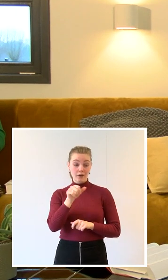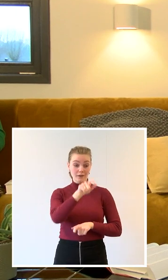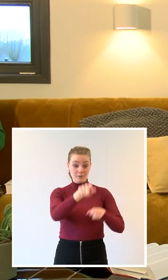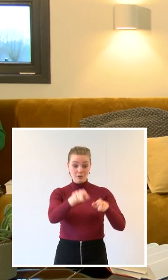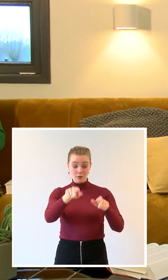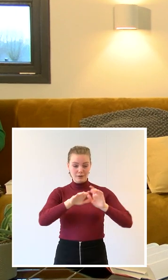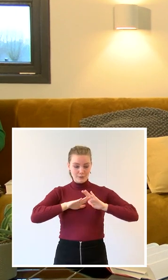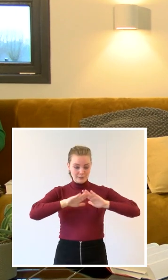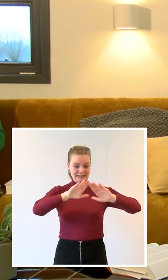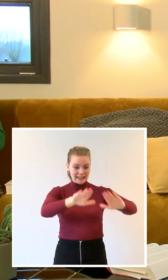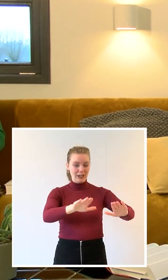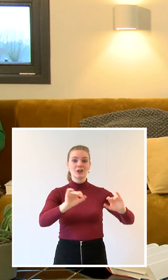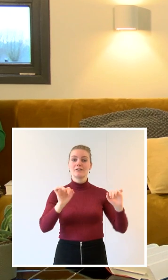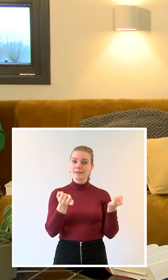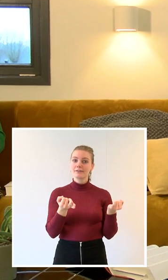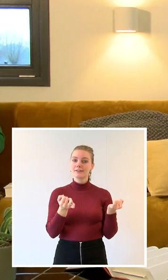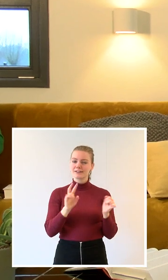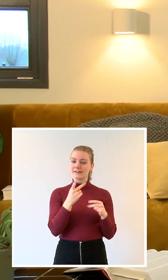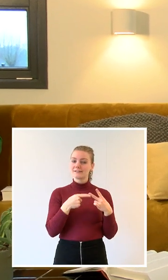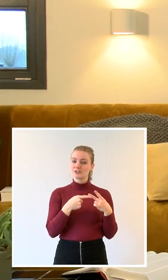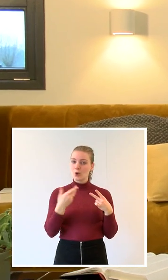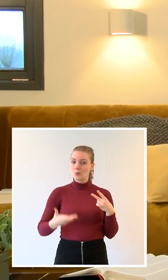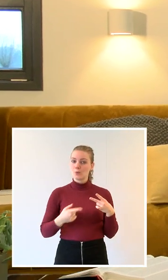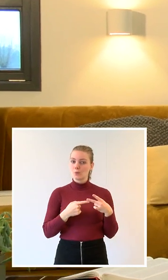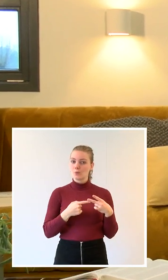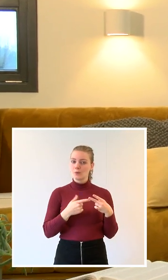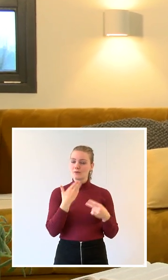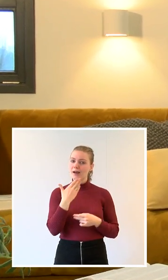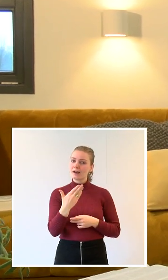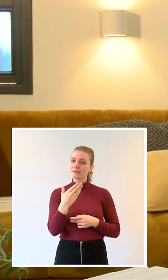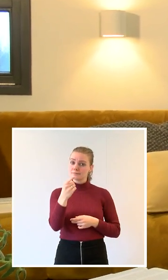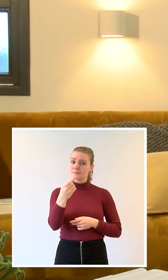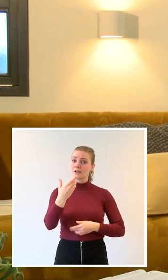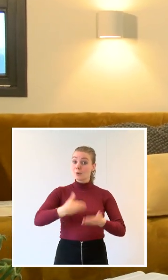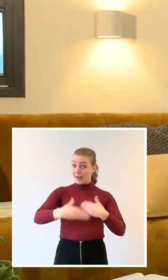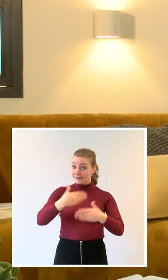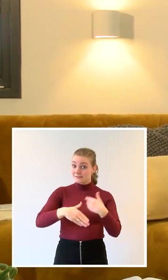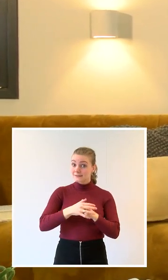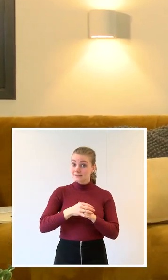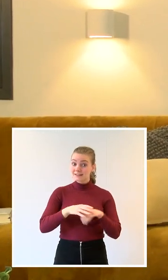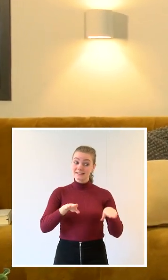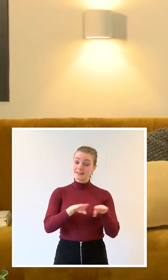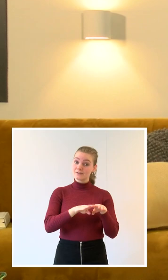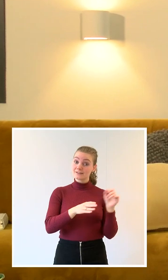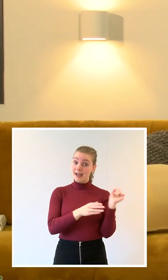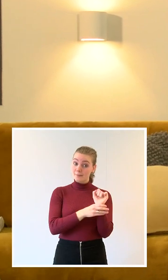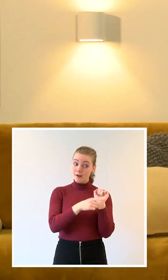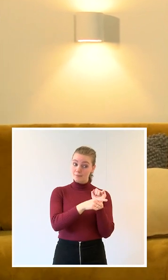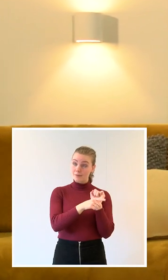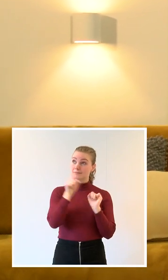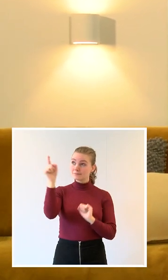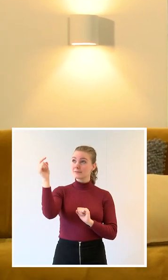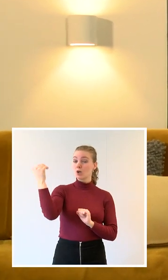En daarom de vraag, ben je ook bereid om, net als Abraham, Gods roeping te volgen? En die roeping is voor